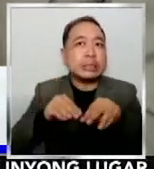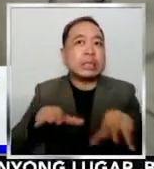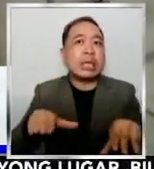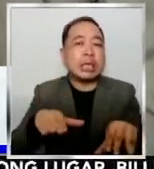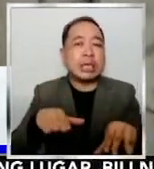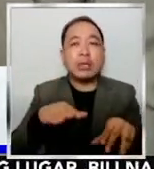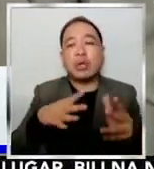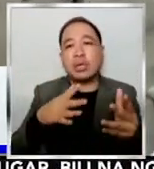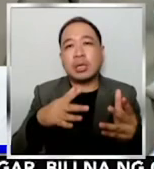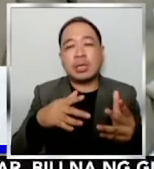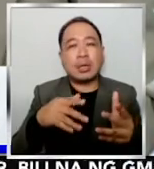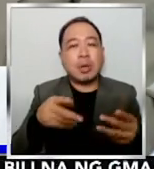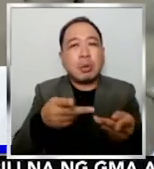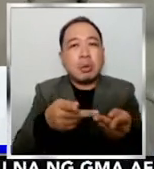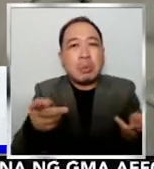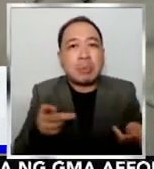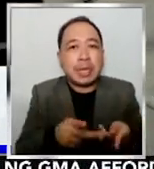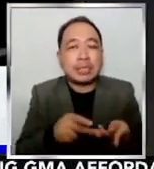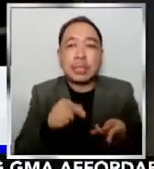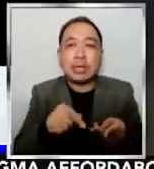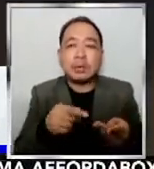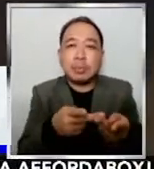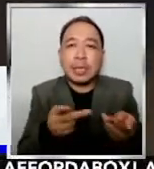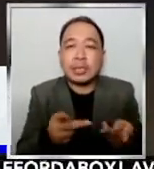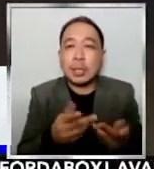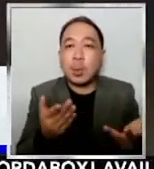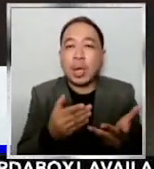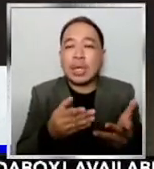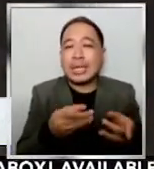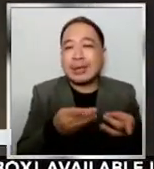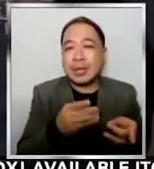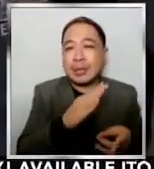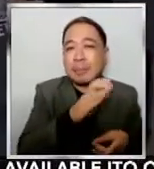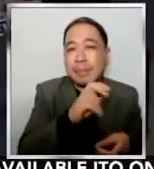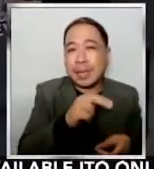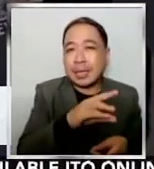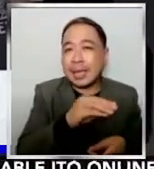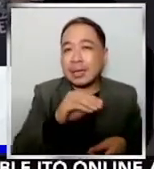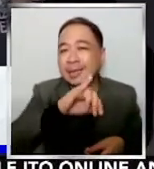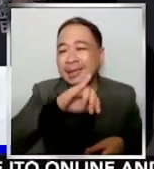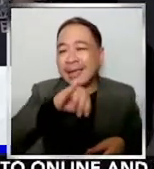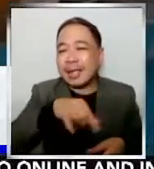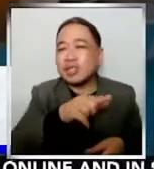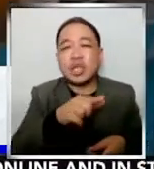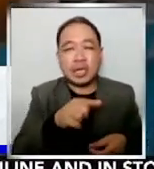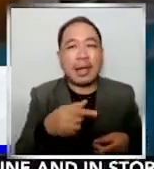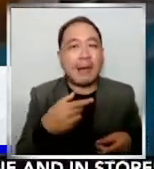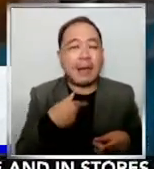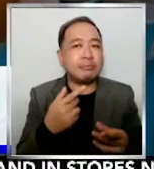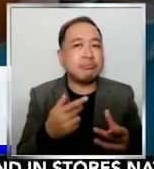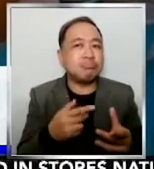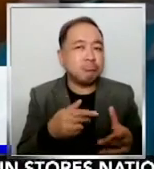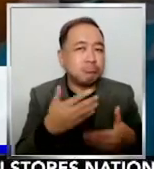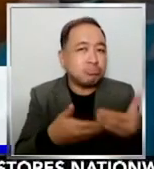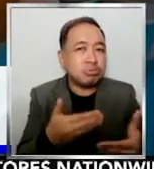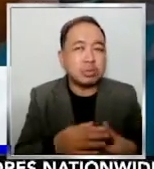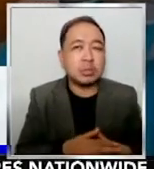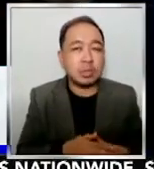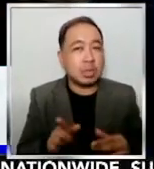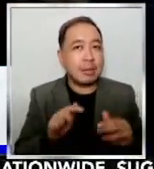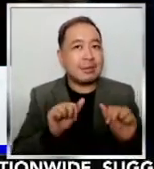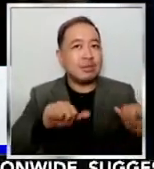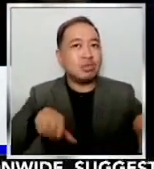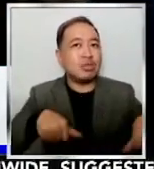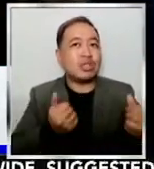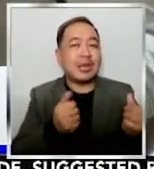pelikula si Direk Ben at si LJ. Challenging pero na-enjoy naman ang husto ni Khalil ang role bilang si Direk Ben. He's a